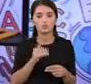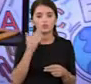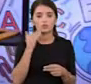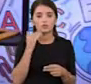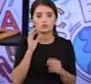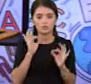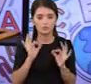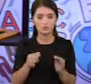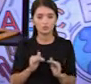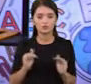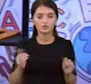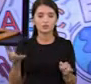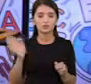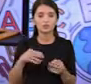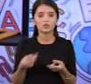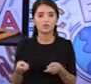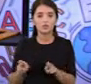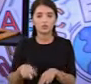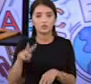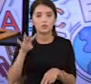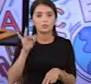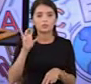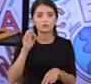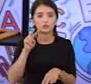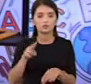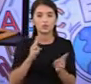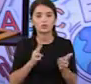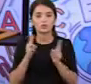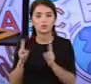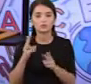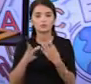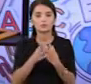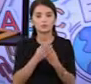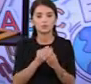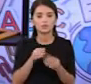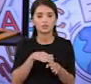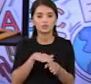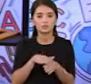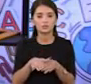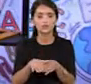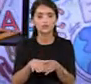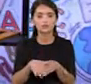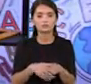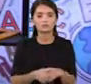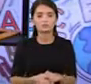qulay usul bolajonlar. Keling, qolgan misollarni xuddi shu tartibda birgalikda yechamiz.